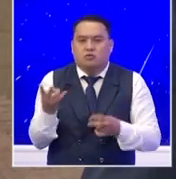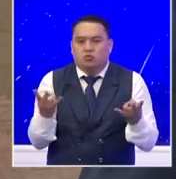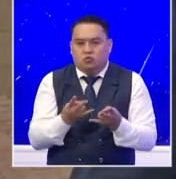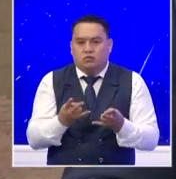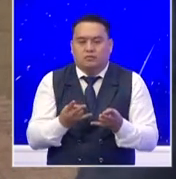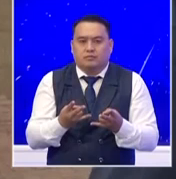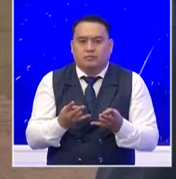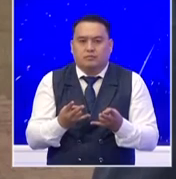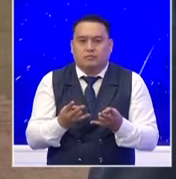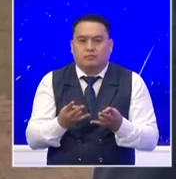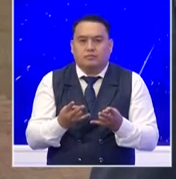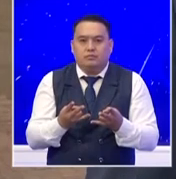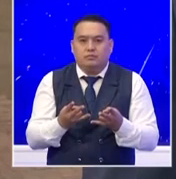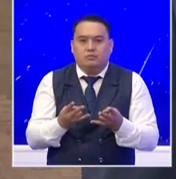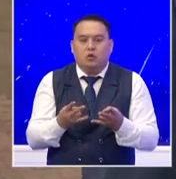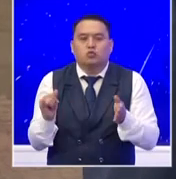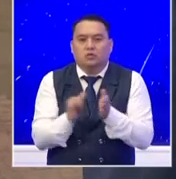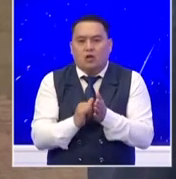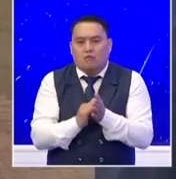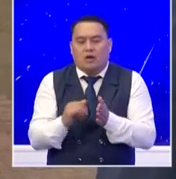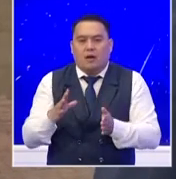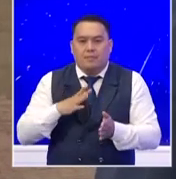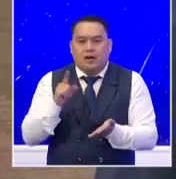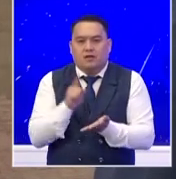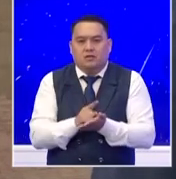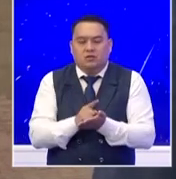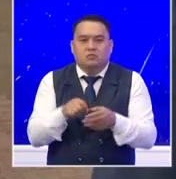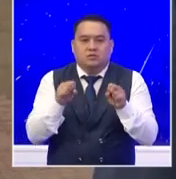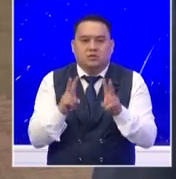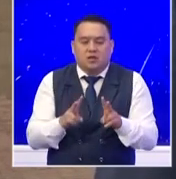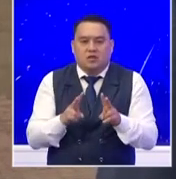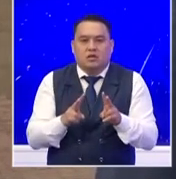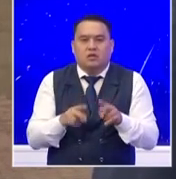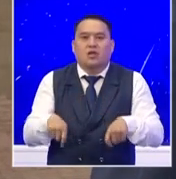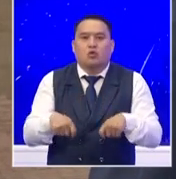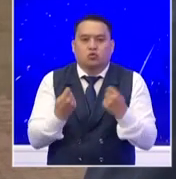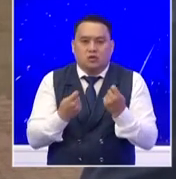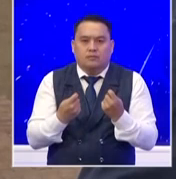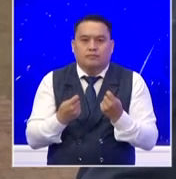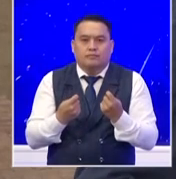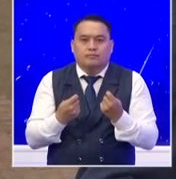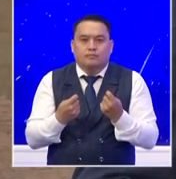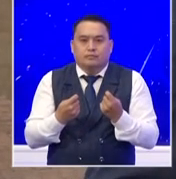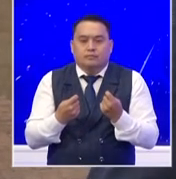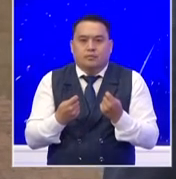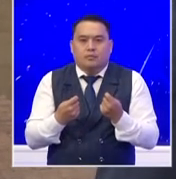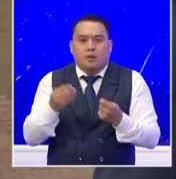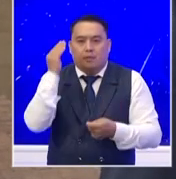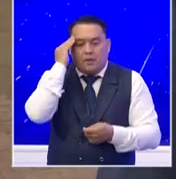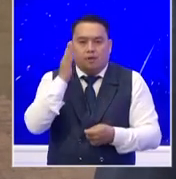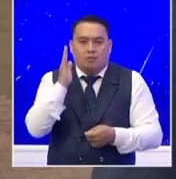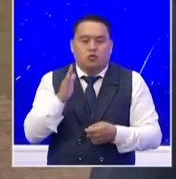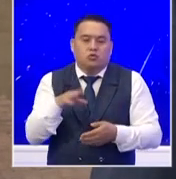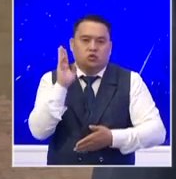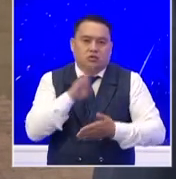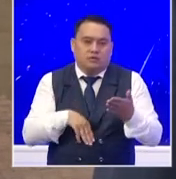санитарно-карантинный режим, масочный режим. Установлены должны быть санитайзеры. И при нарушении данных мер будут